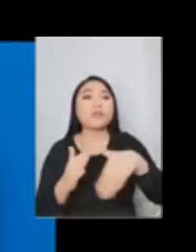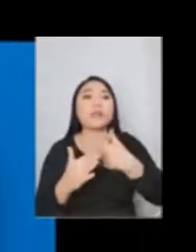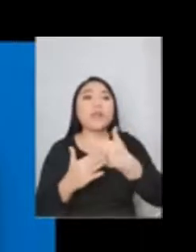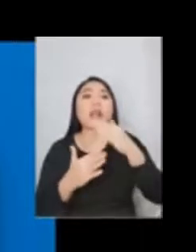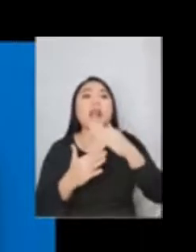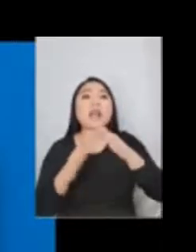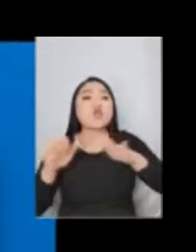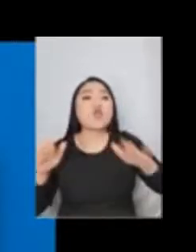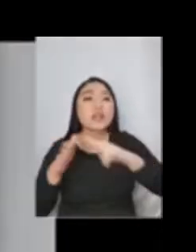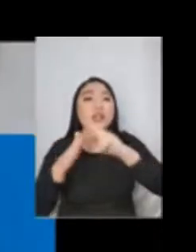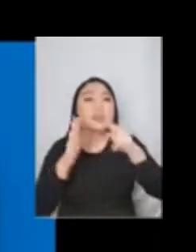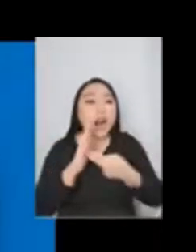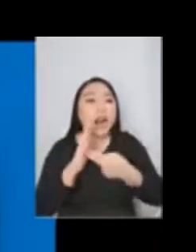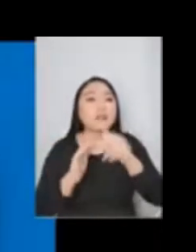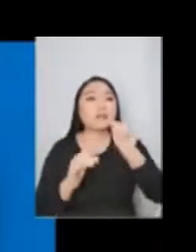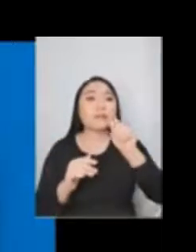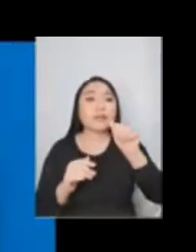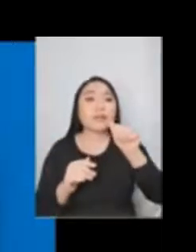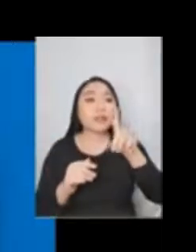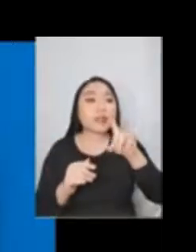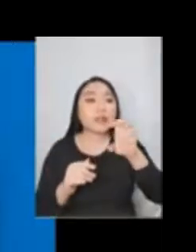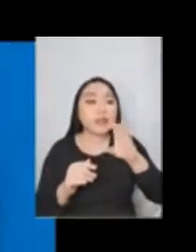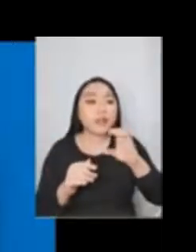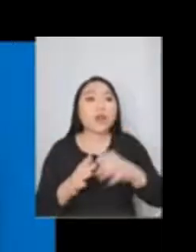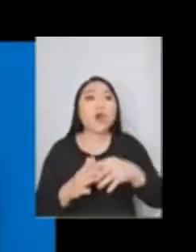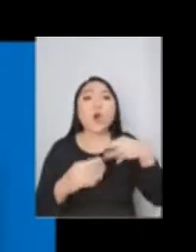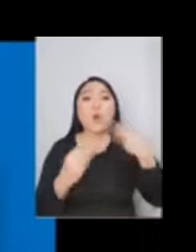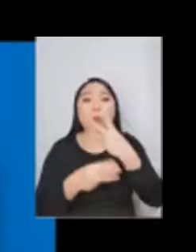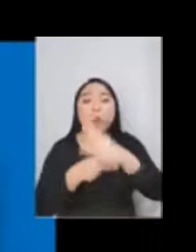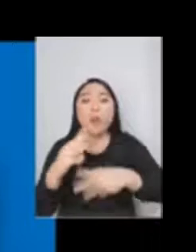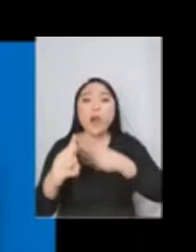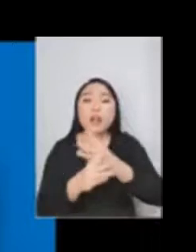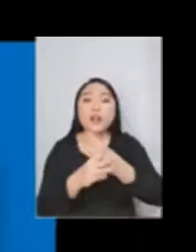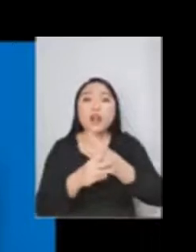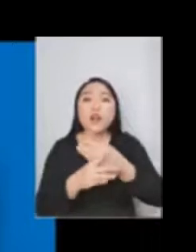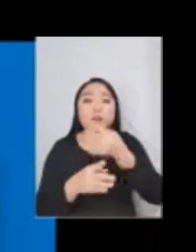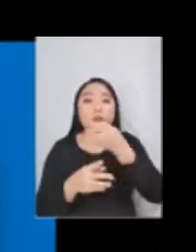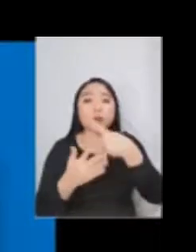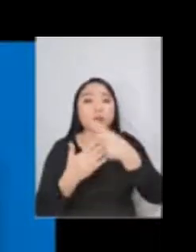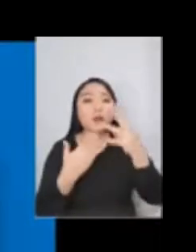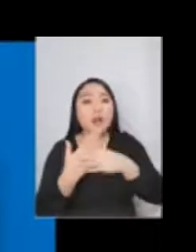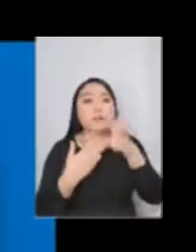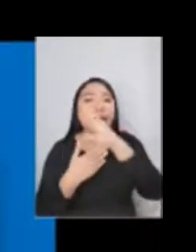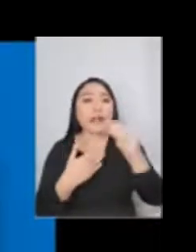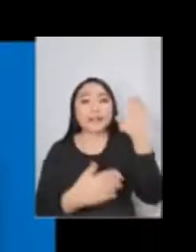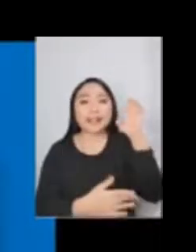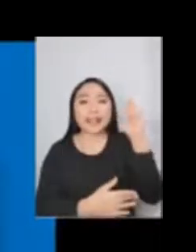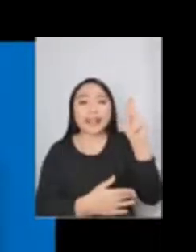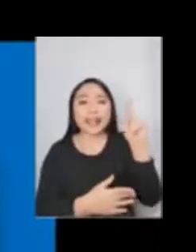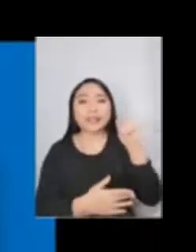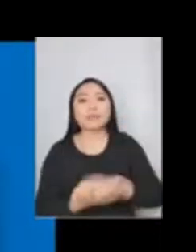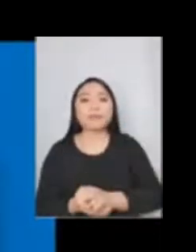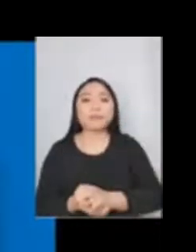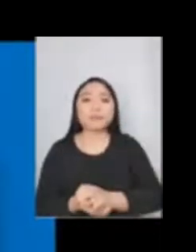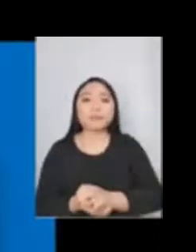region. Kagaya nito, mga, pakita ko lang po sa inyo, galleries lang naman to. So, in Davao,